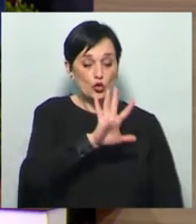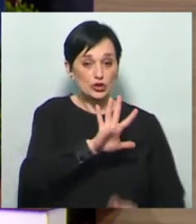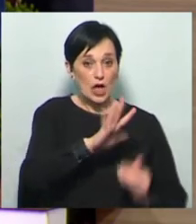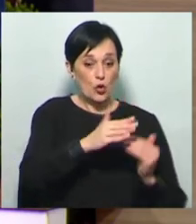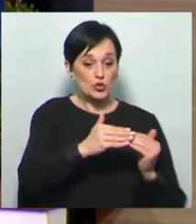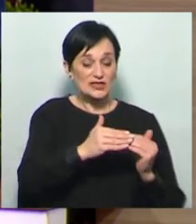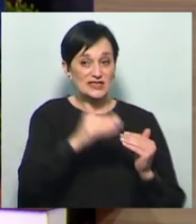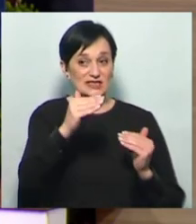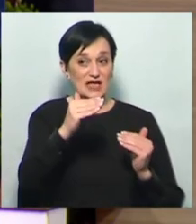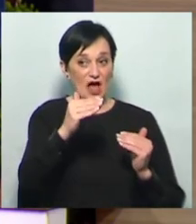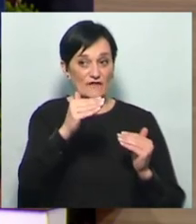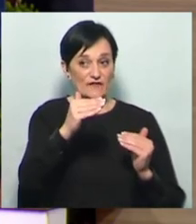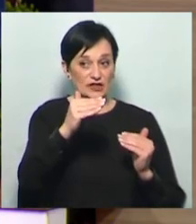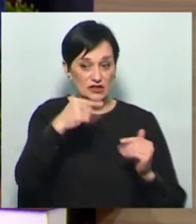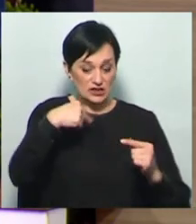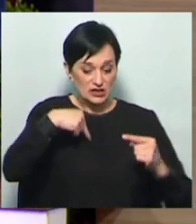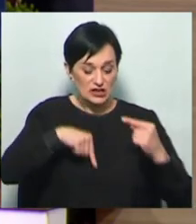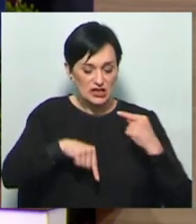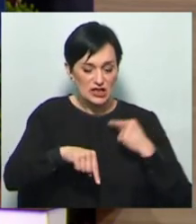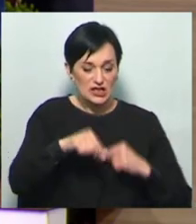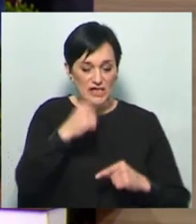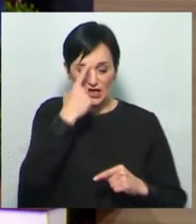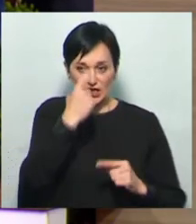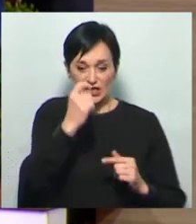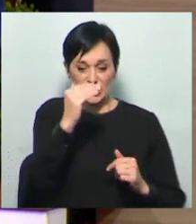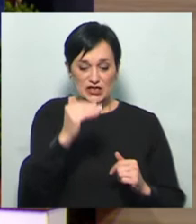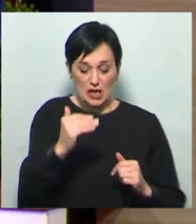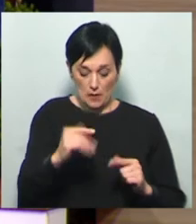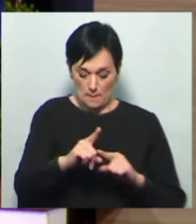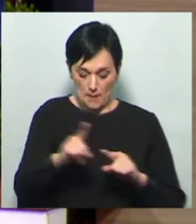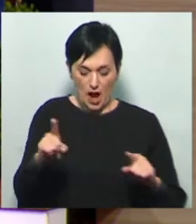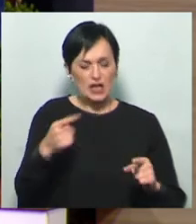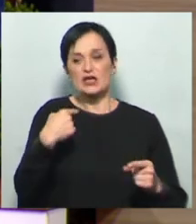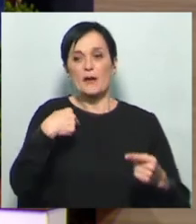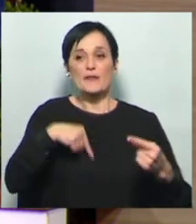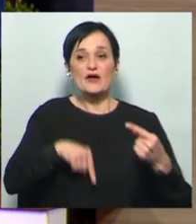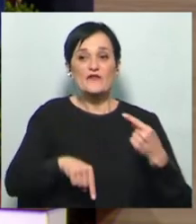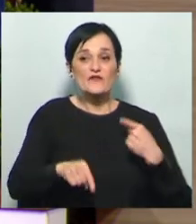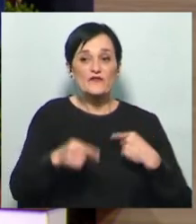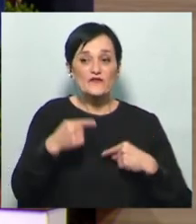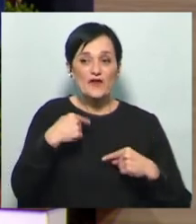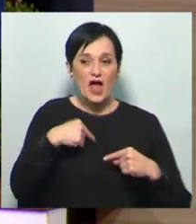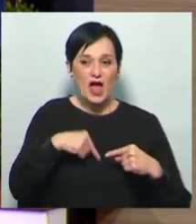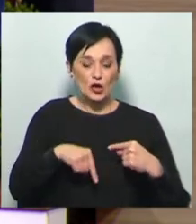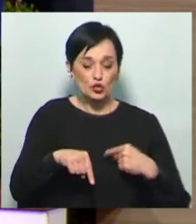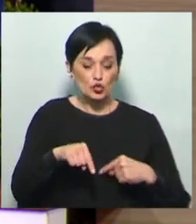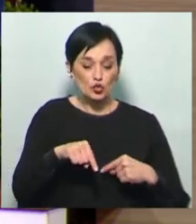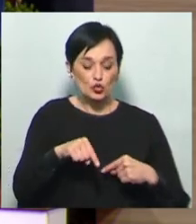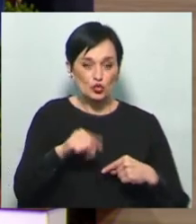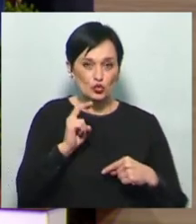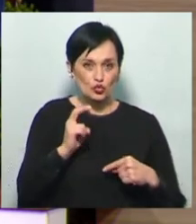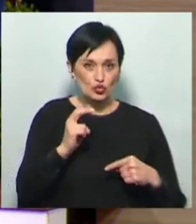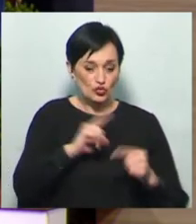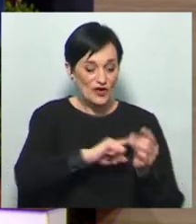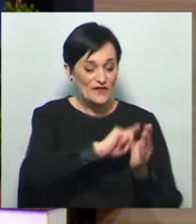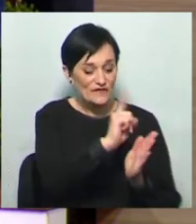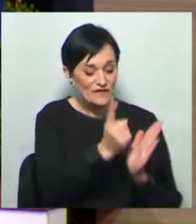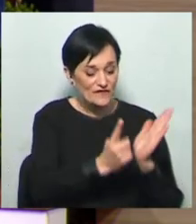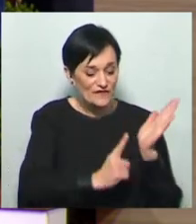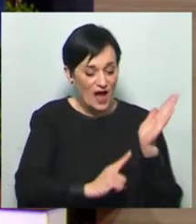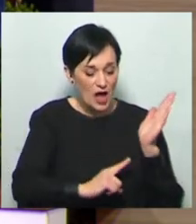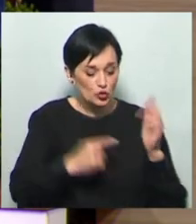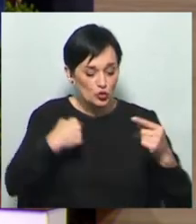არის სხეულის მასის ინდექსი, მაგრამ ვენური სისტემის დაავადებისთვის